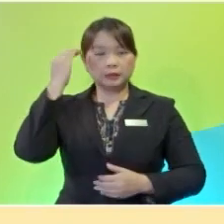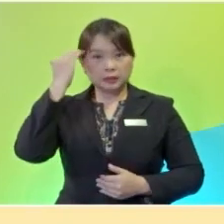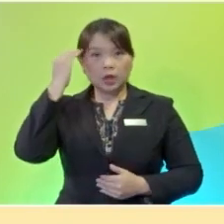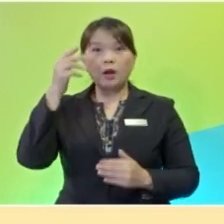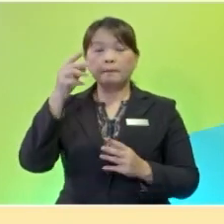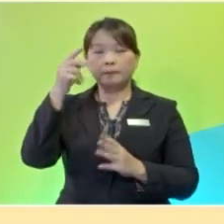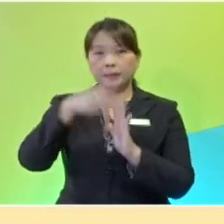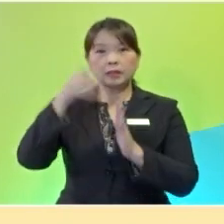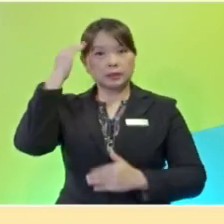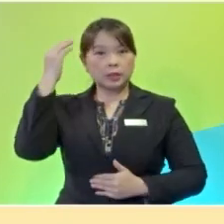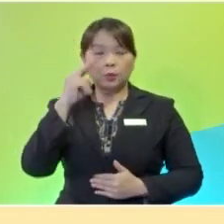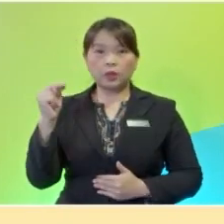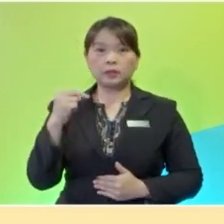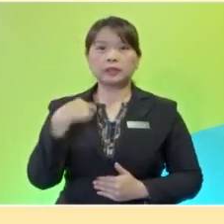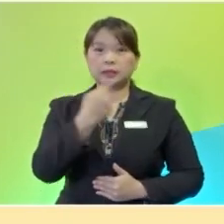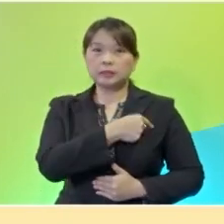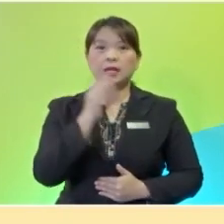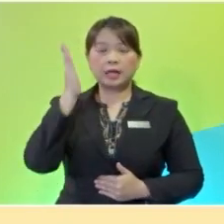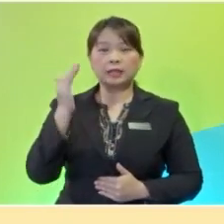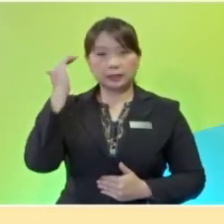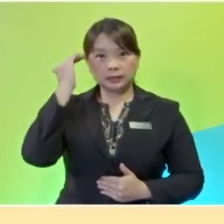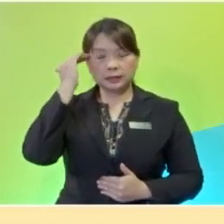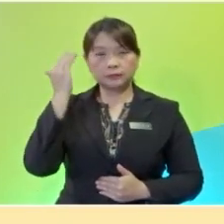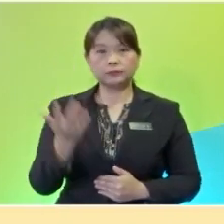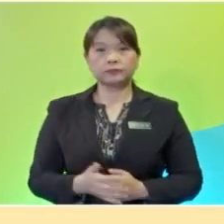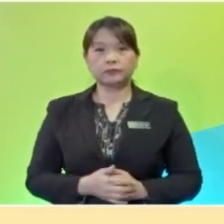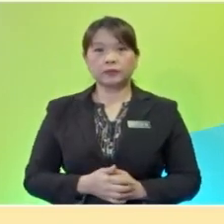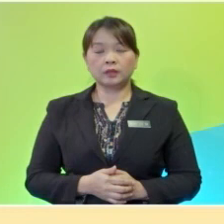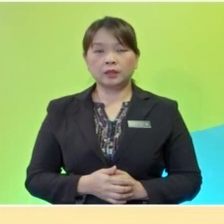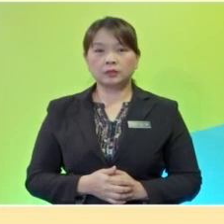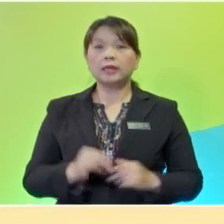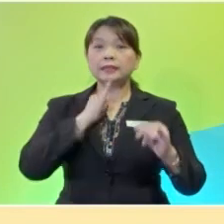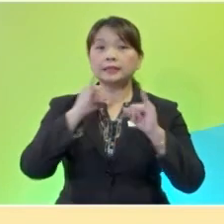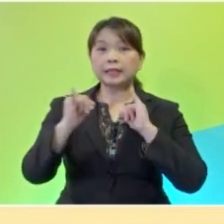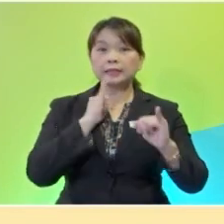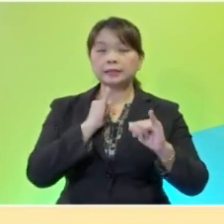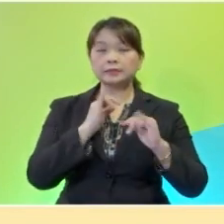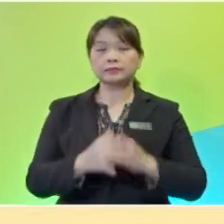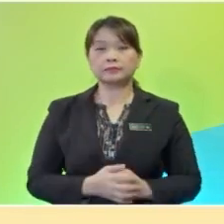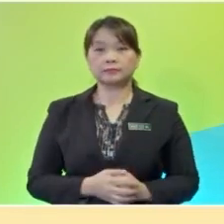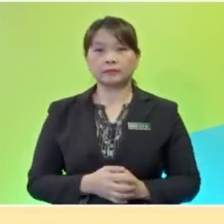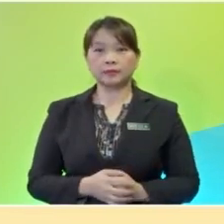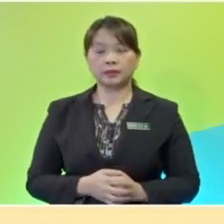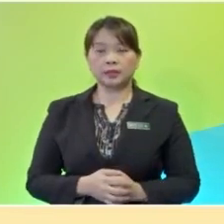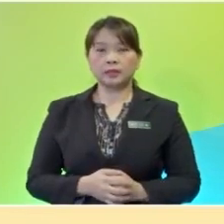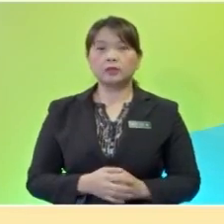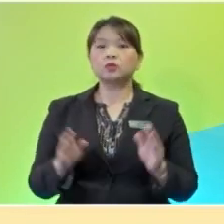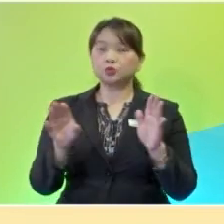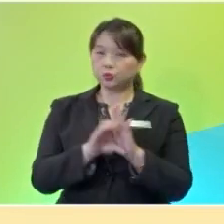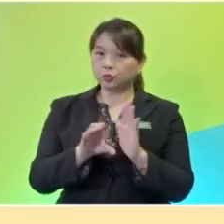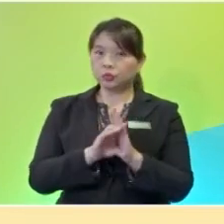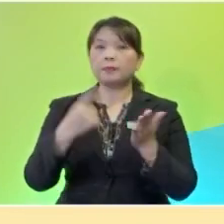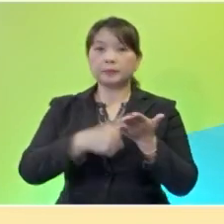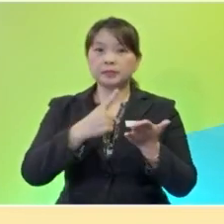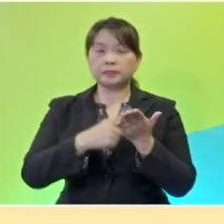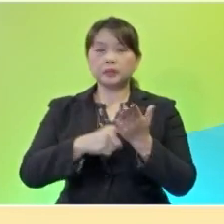们可以有学生和学生之间的一个交流。所谓的学生和学生的之间的交流，可能就是那个小组讨论的时候呢，